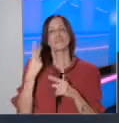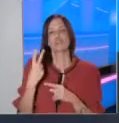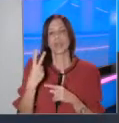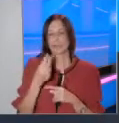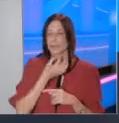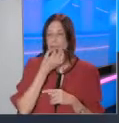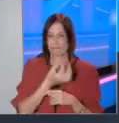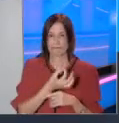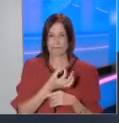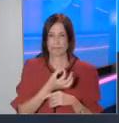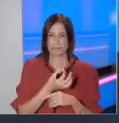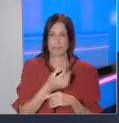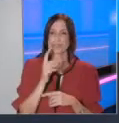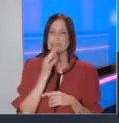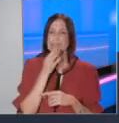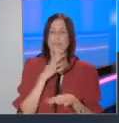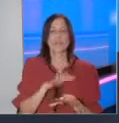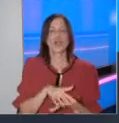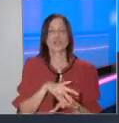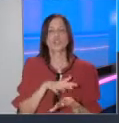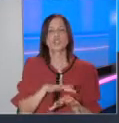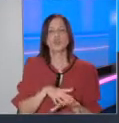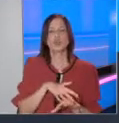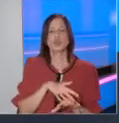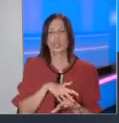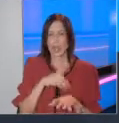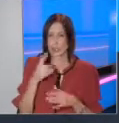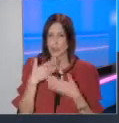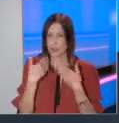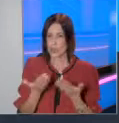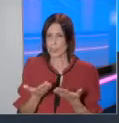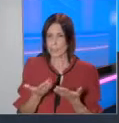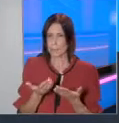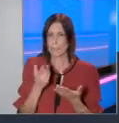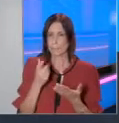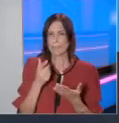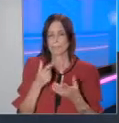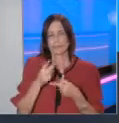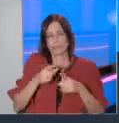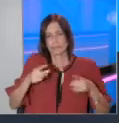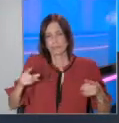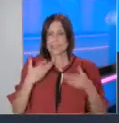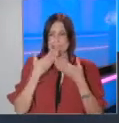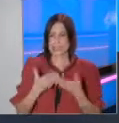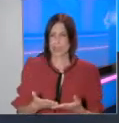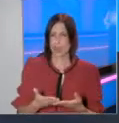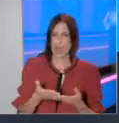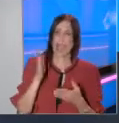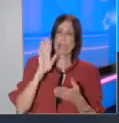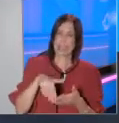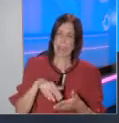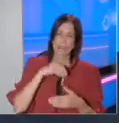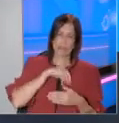בכל זאת לשאול אותך, צעיר שמרגיש תחושה כזאת, אגב, אתם נותנים מה שנקרא פה מניפה של סיוע, גם